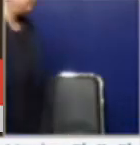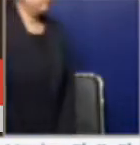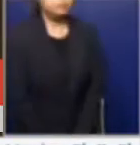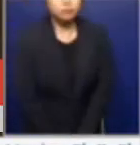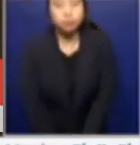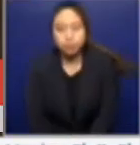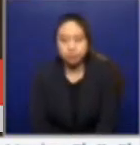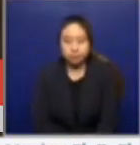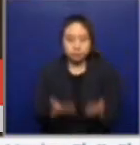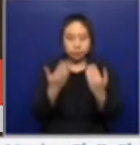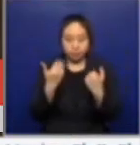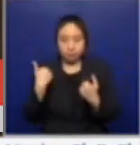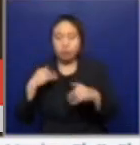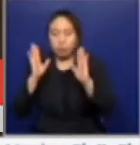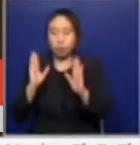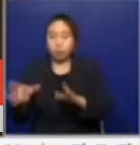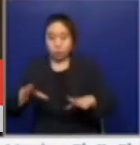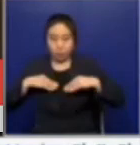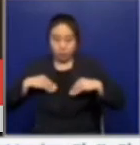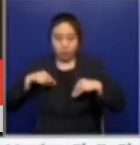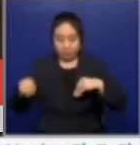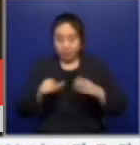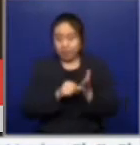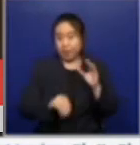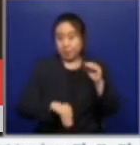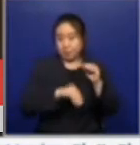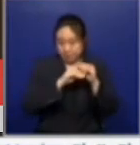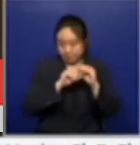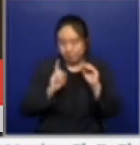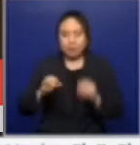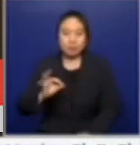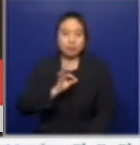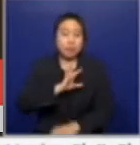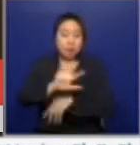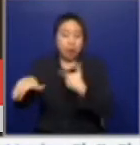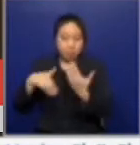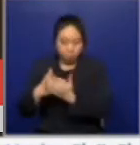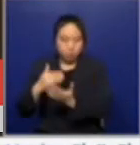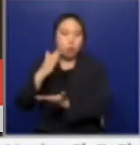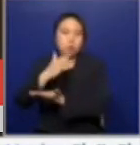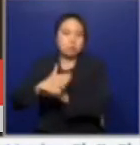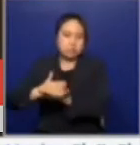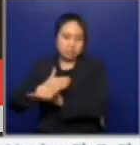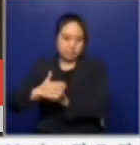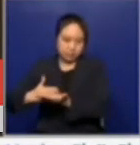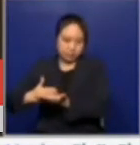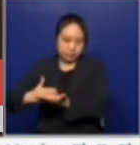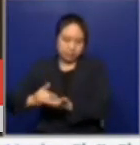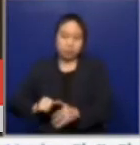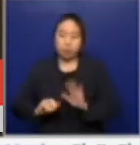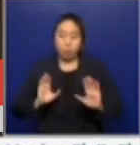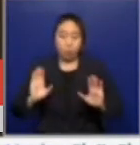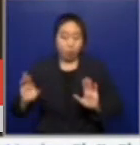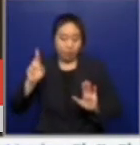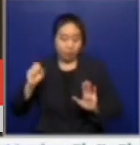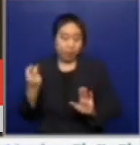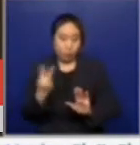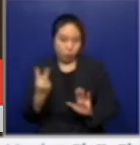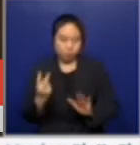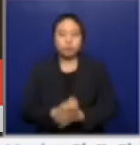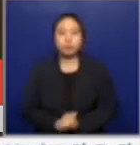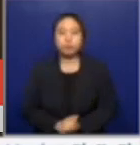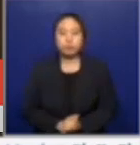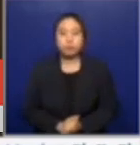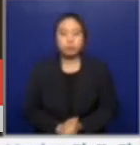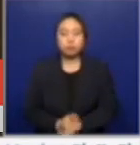ในการแก้ไขเพิ่มเติมไม่น้อยกว่ากึ่งหนึ่งของสมาชิกทั้งหมดเท่าที่มีอยู่ของทั้งสองสภาแล้วใน